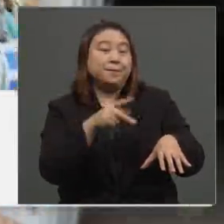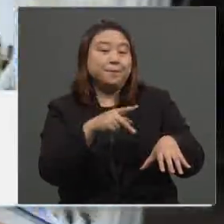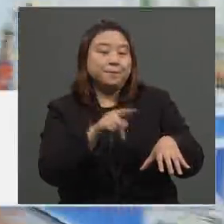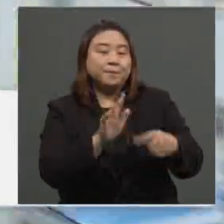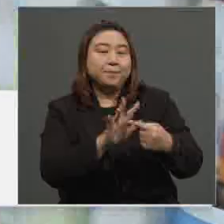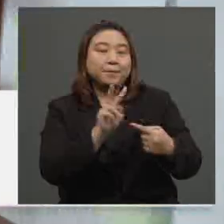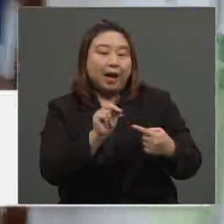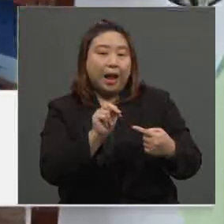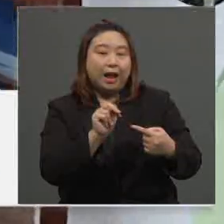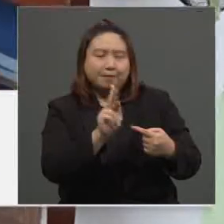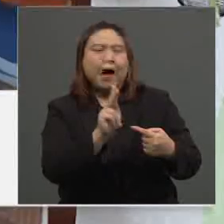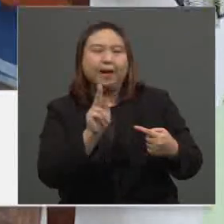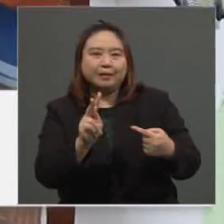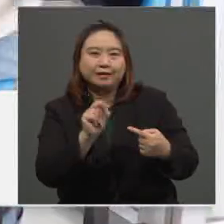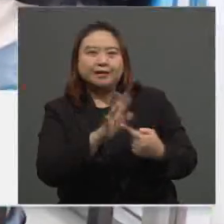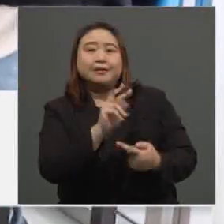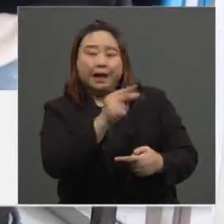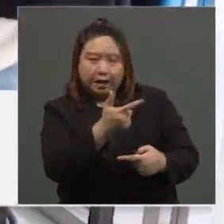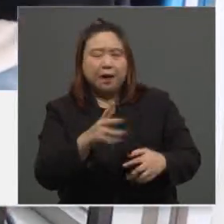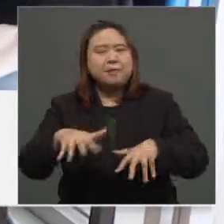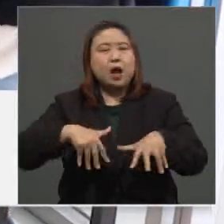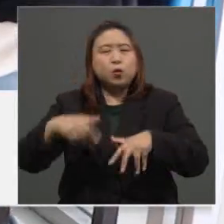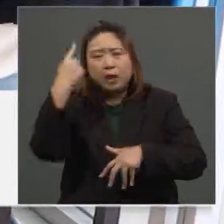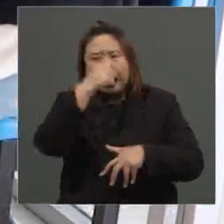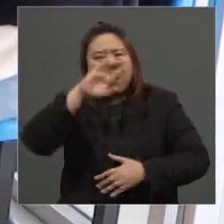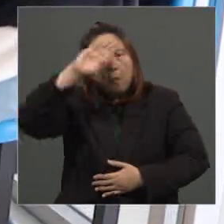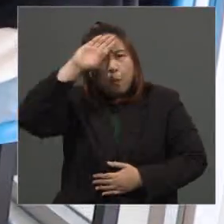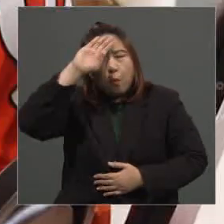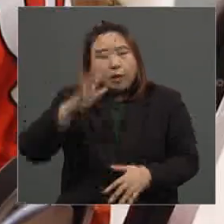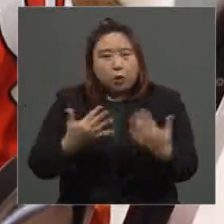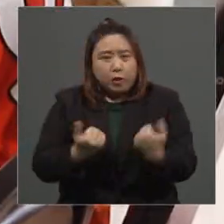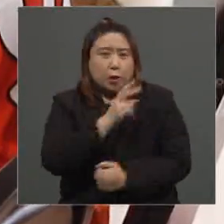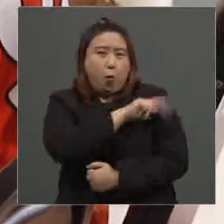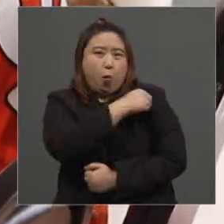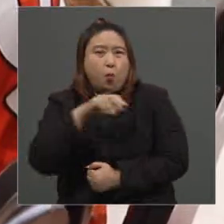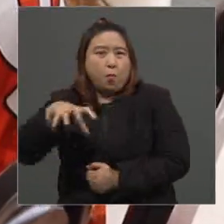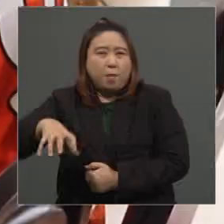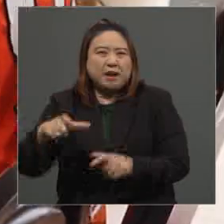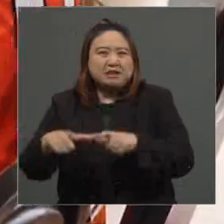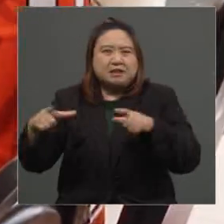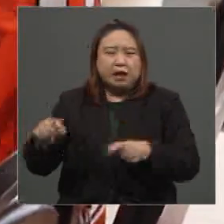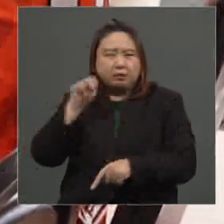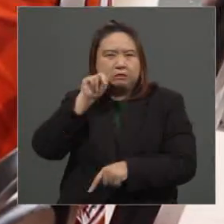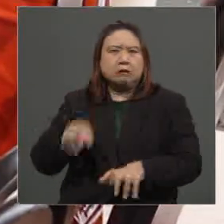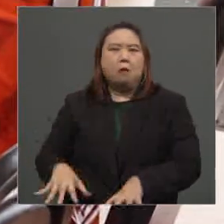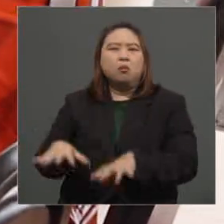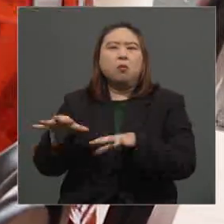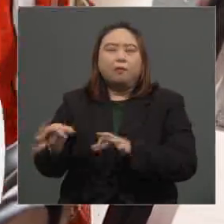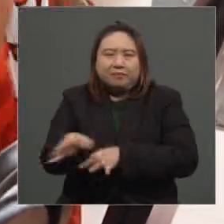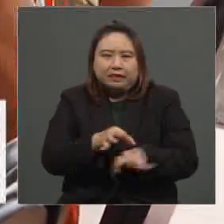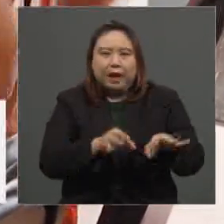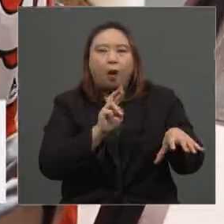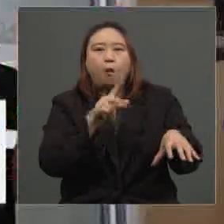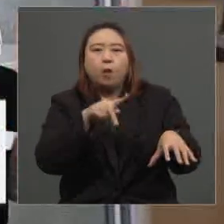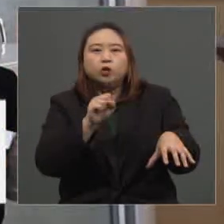ปัตตานีเพื่ออำนวยความสะดวกให้กับประชาชนที่เจ็บป่วยในช่วงที่ตอนเนี้ยตัวโรงพยาบาลหลักของเขาจริงๆเนี่ยถูกน้ำท่วมนะฮะซึ่ง